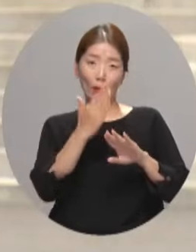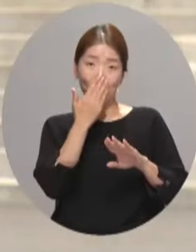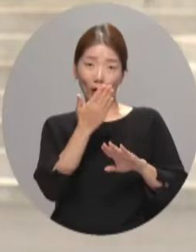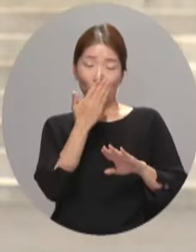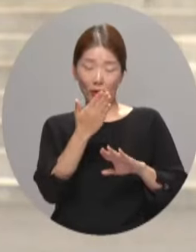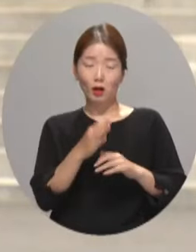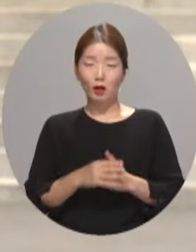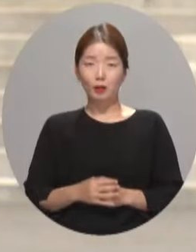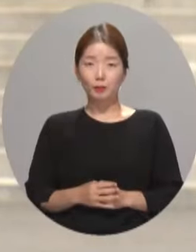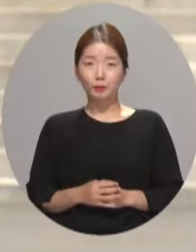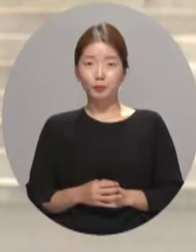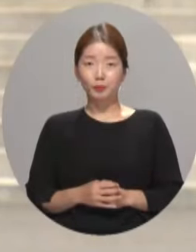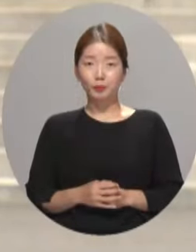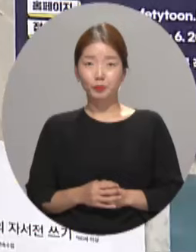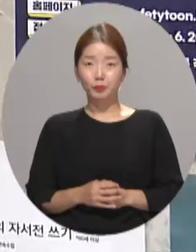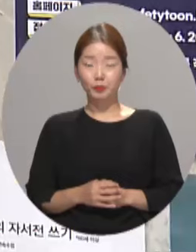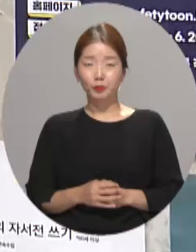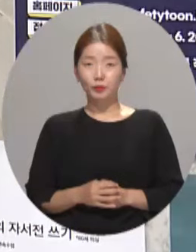게 교수들의 입장입니다.